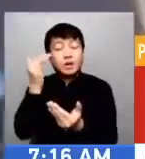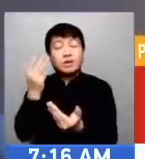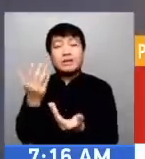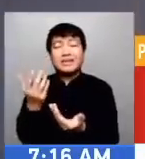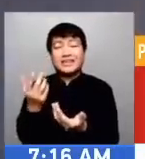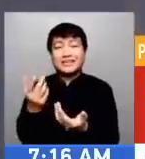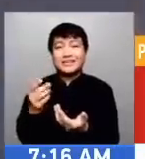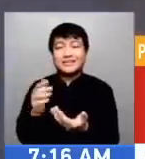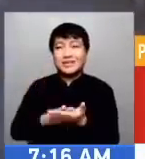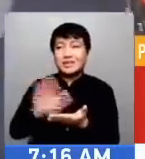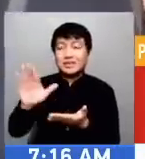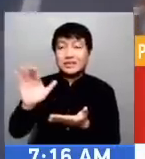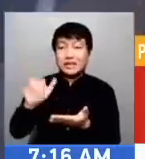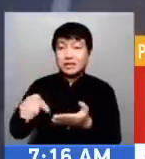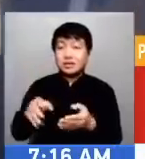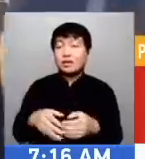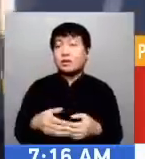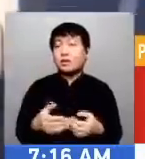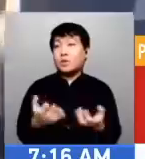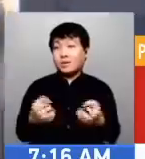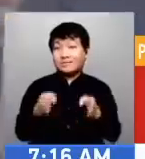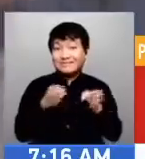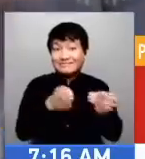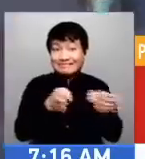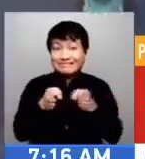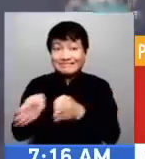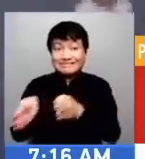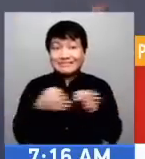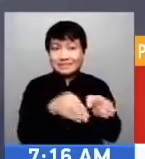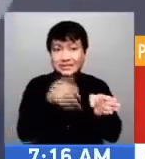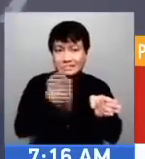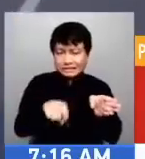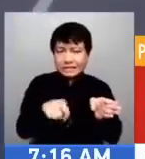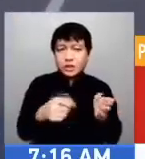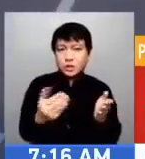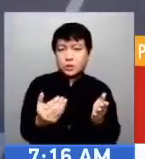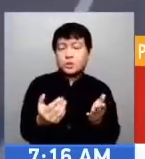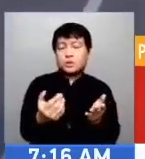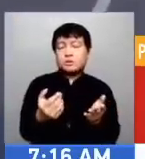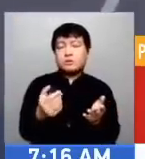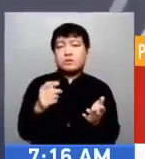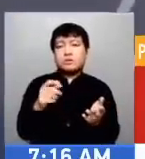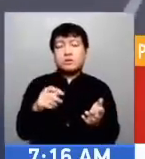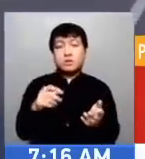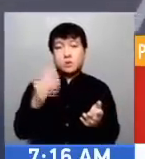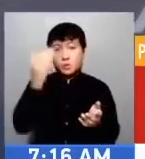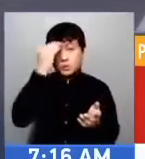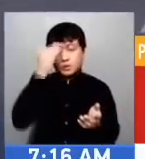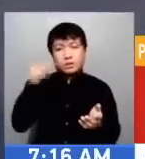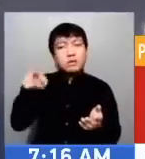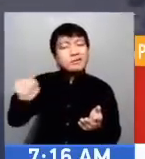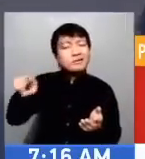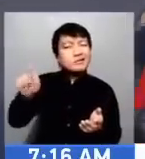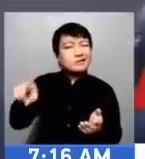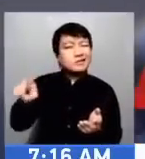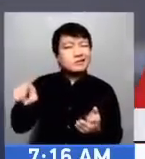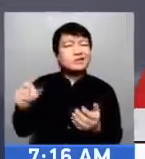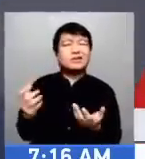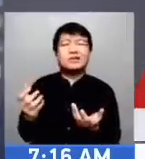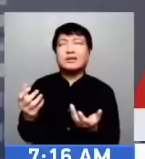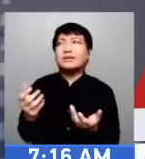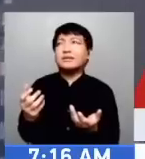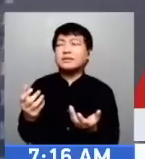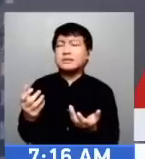route rationalization, na hindi po matapos-tapos hanggang ngayon, yun po talaga yung magdedetermine talaga po ng mga kung ano po